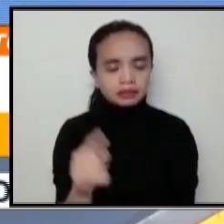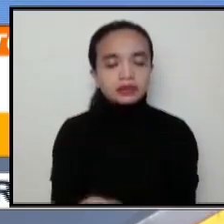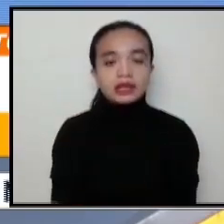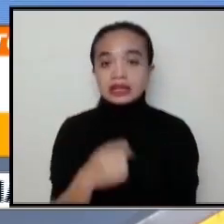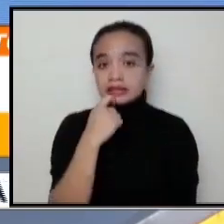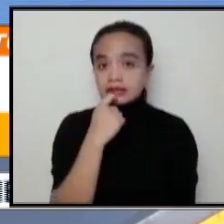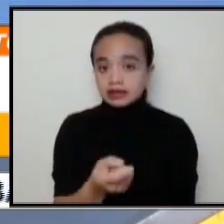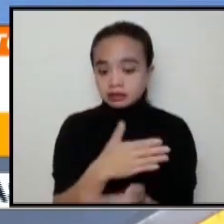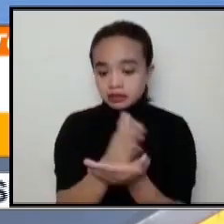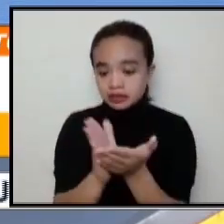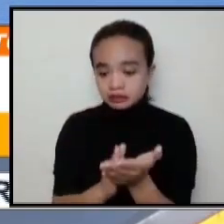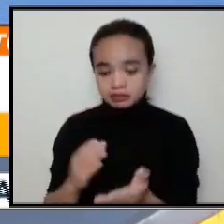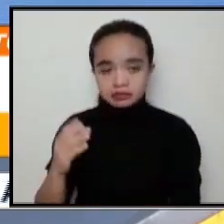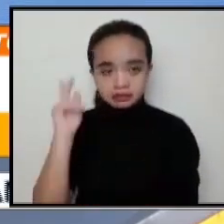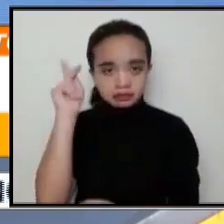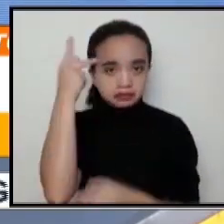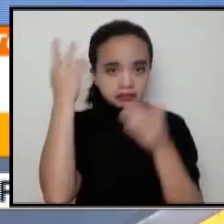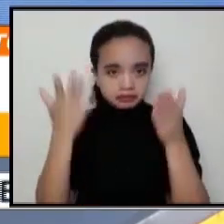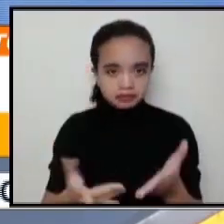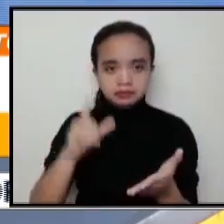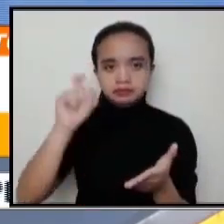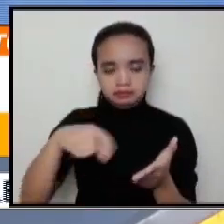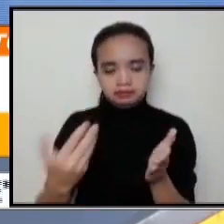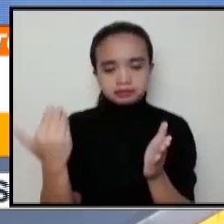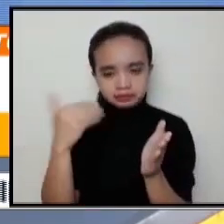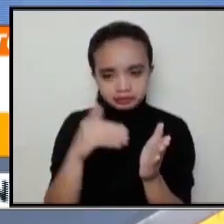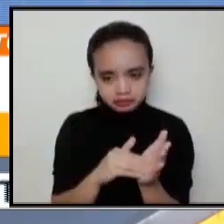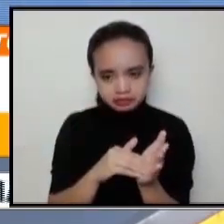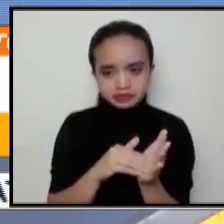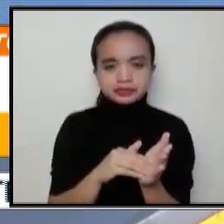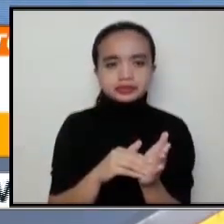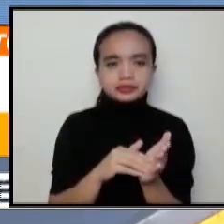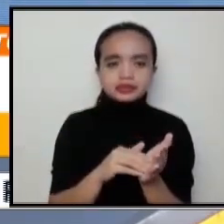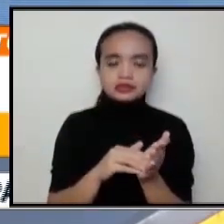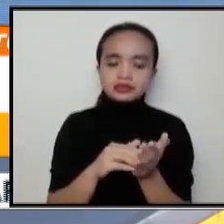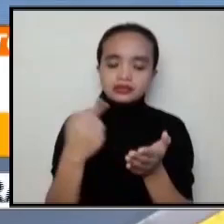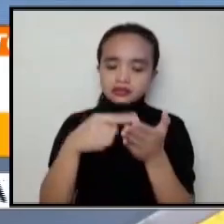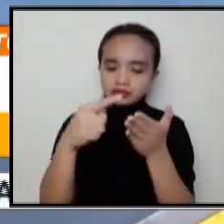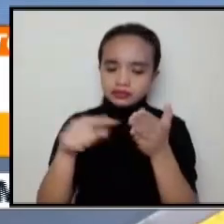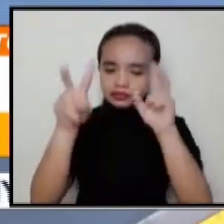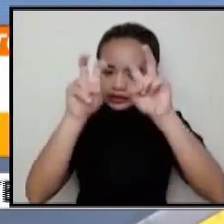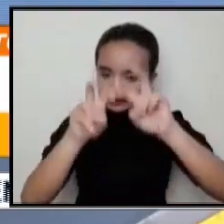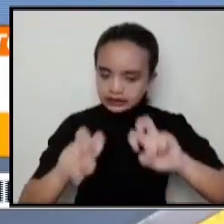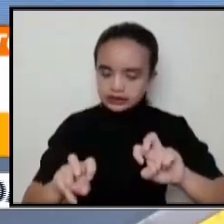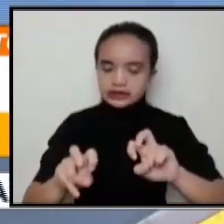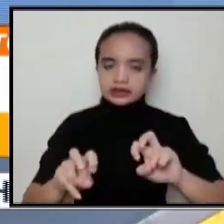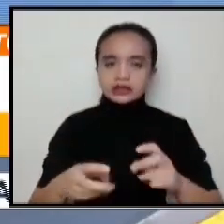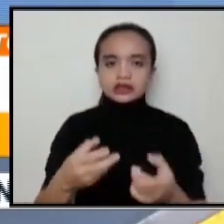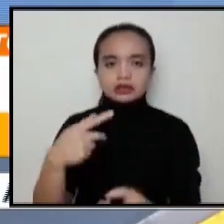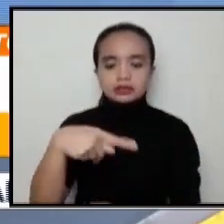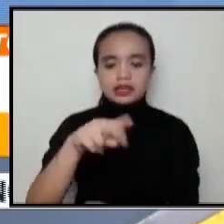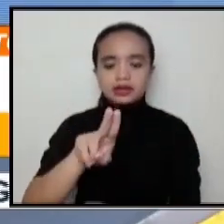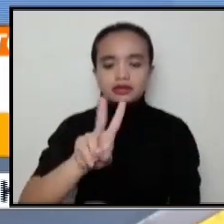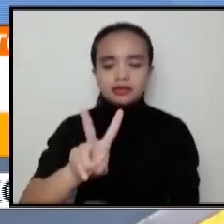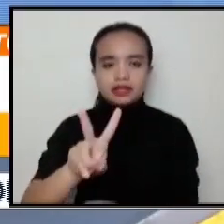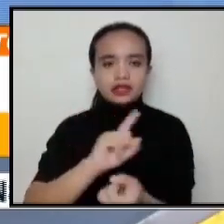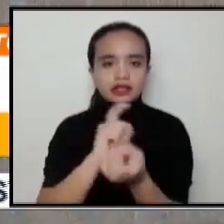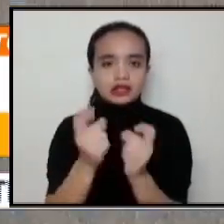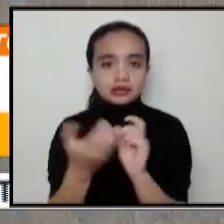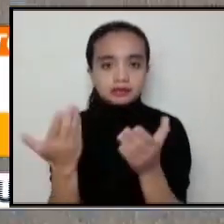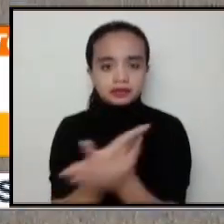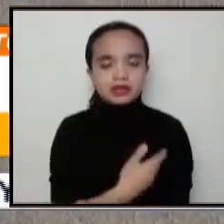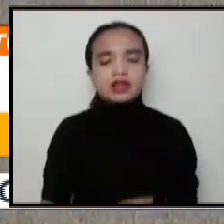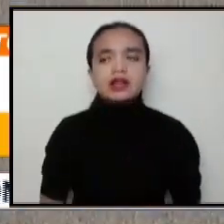kailangan pag-aralan muli ang PUV modernization. Yeah, may mga nirace na issues no